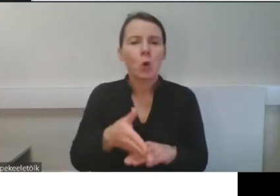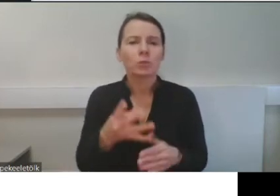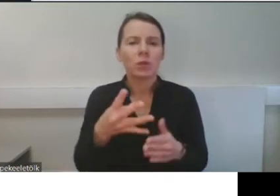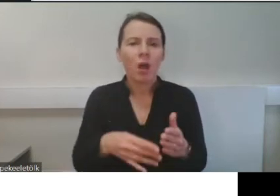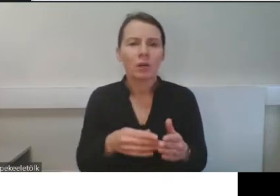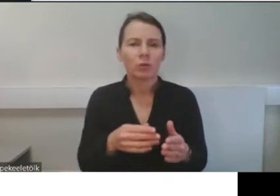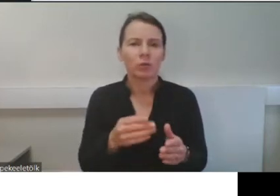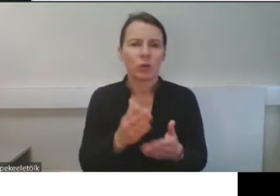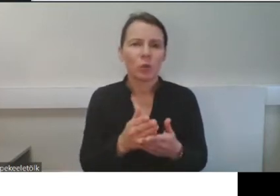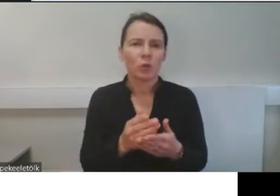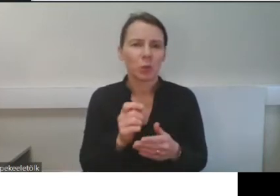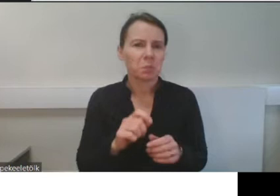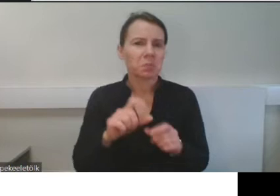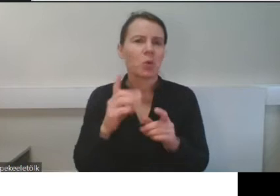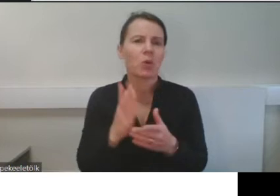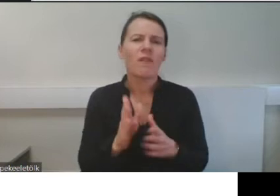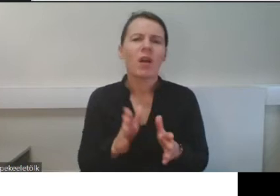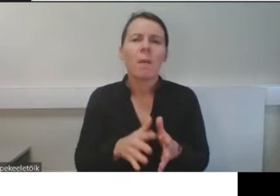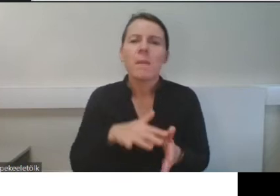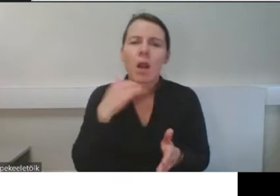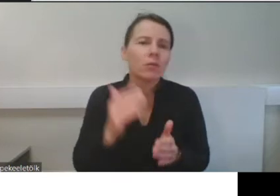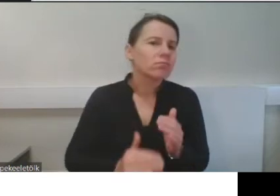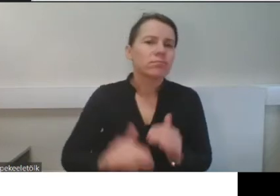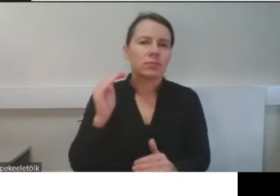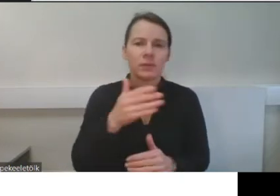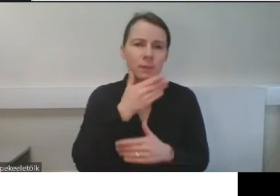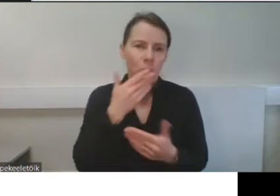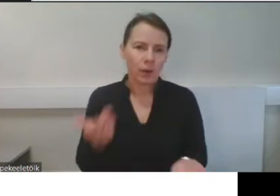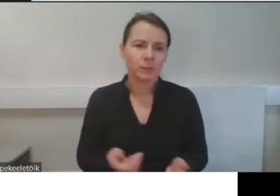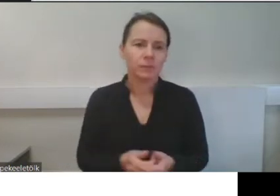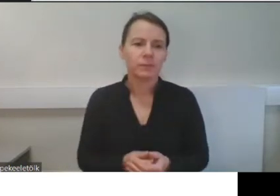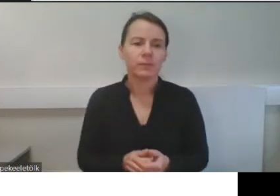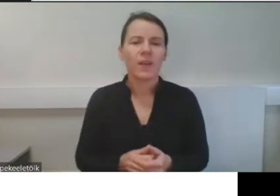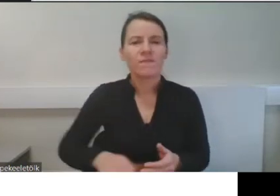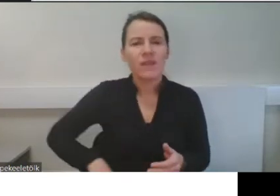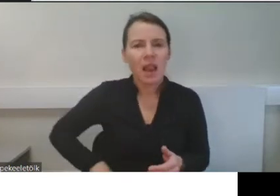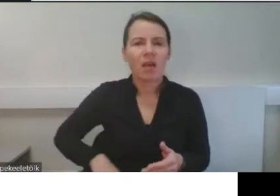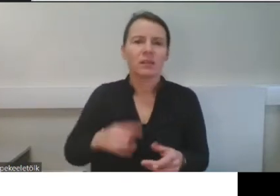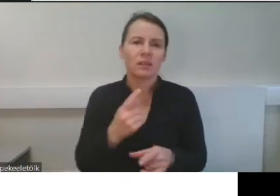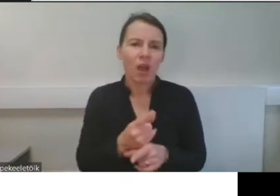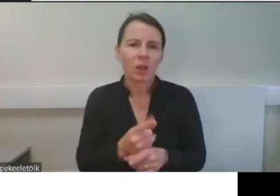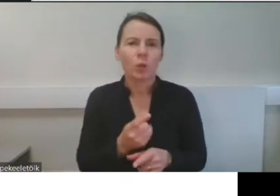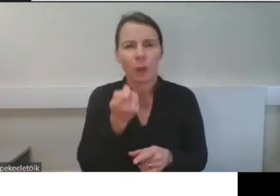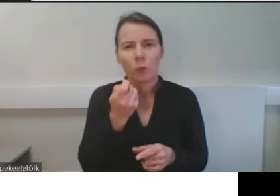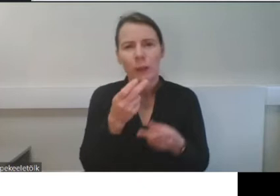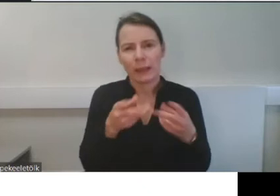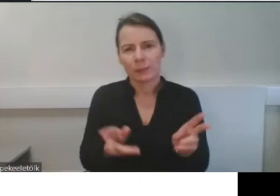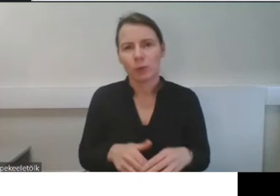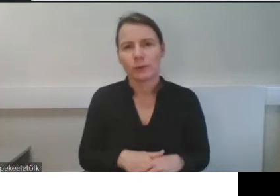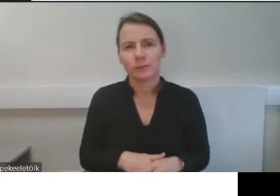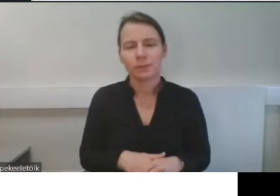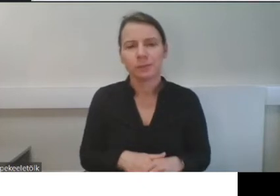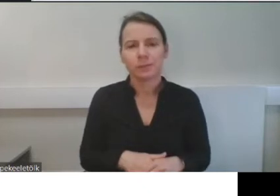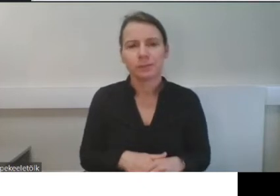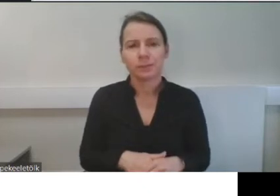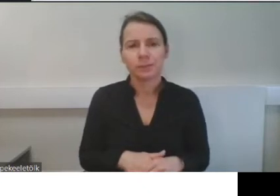ja ka KOV-pöördumised erinevatel teemadel. Et ma natukene joonistena avaks seda just seda KOV-pöördumiste